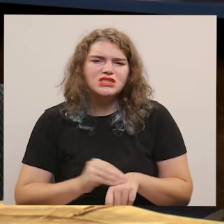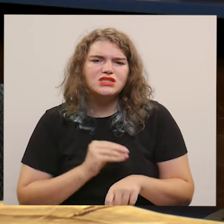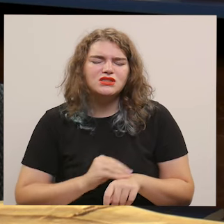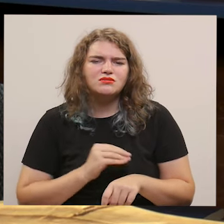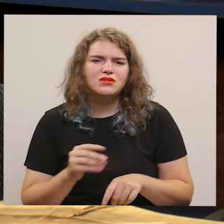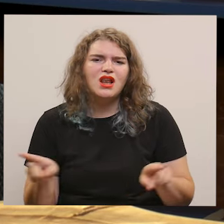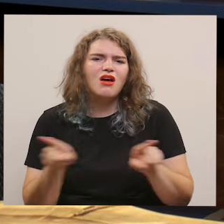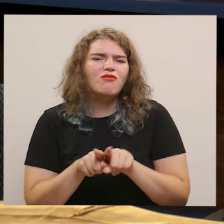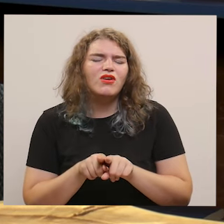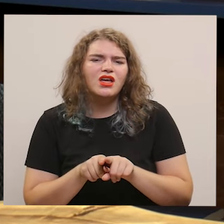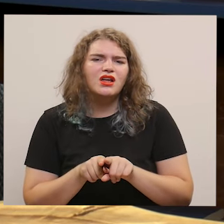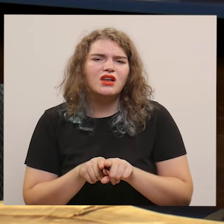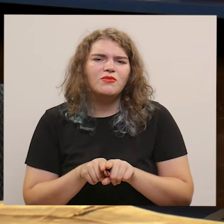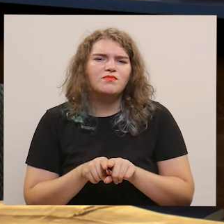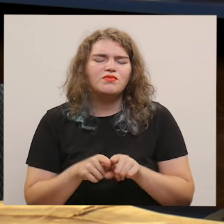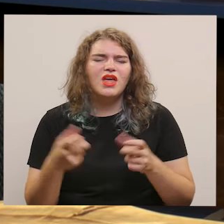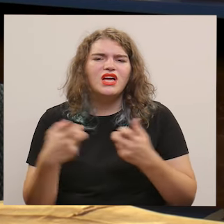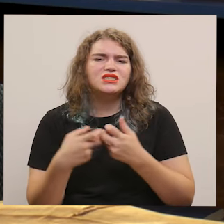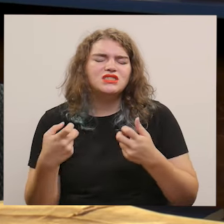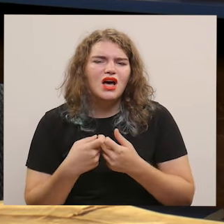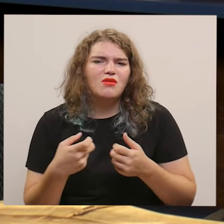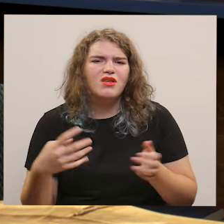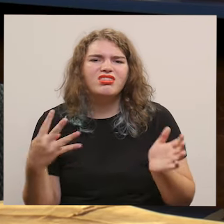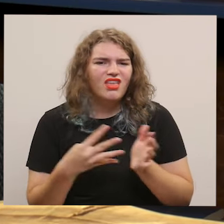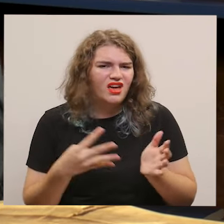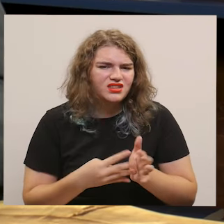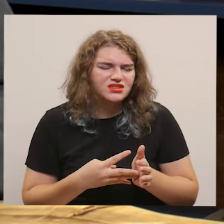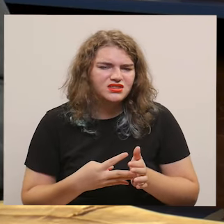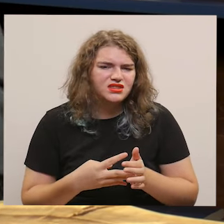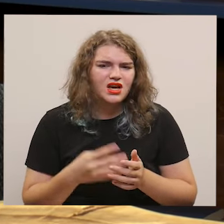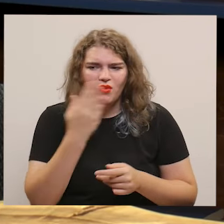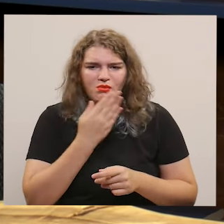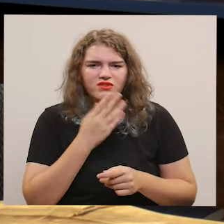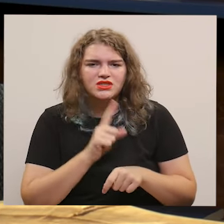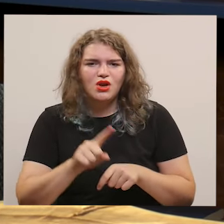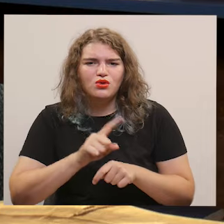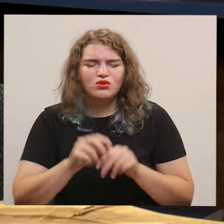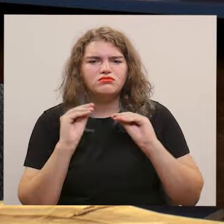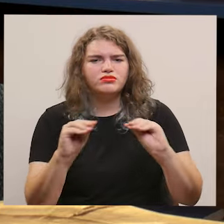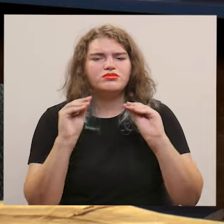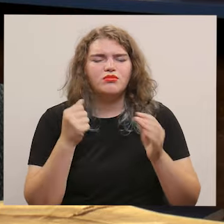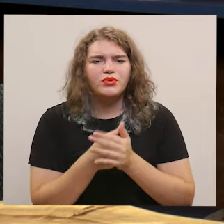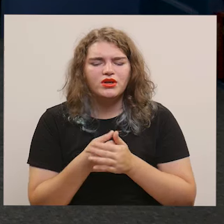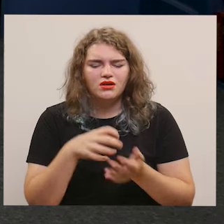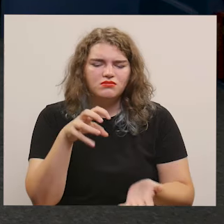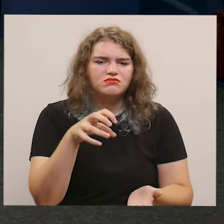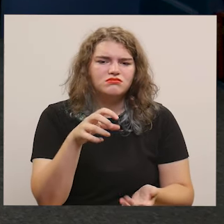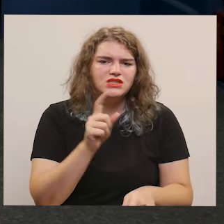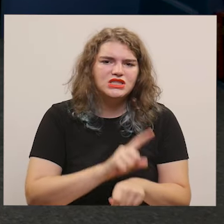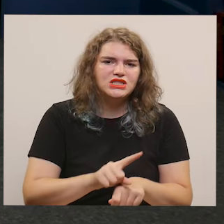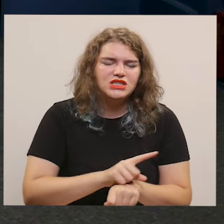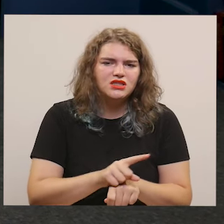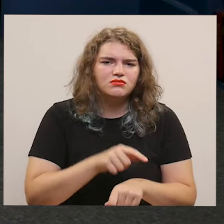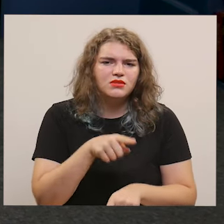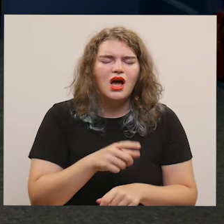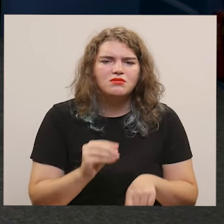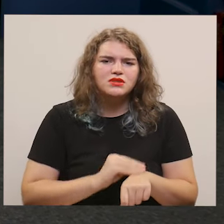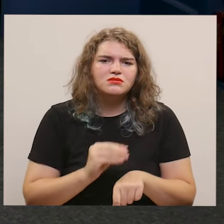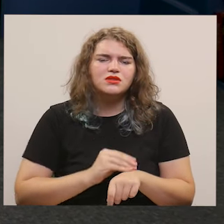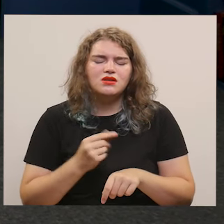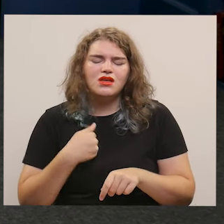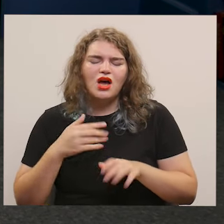cum să zic așa, ca un fel de examen, ca să spun așa, adică învățasem niște lecții până în momentul respectiv și era ca și cum așa am simțit, așa